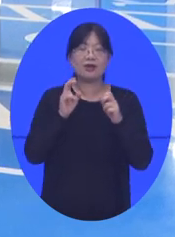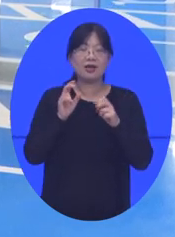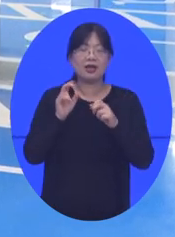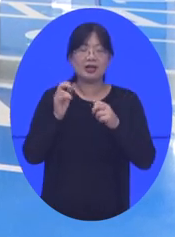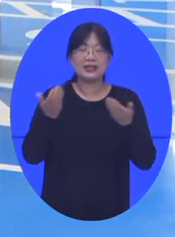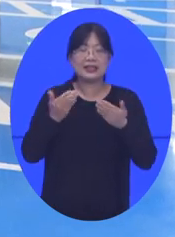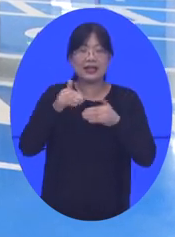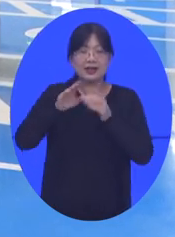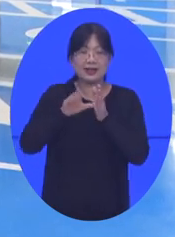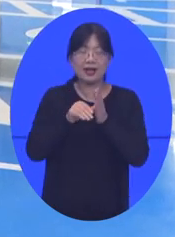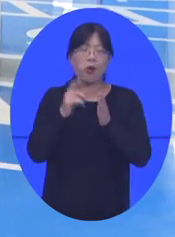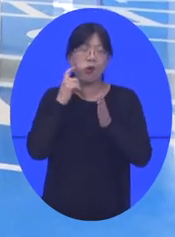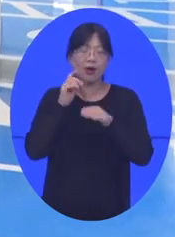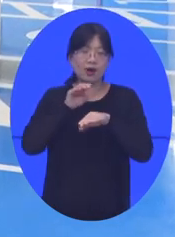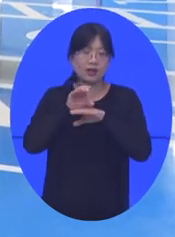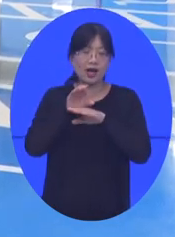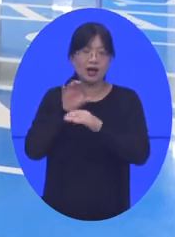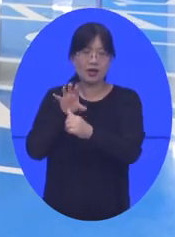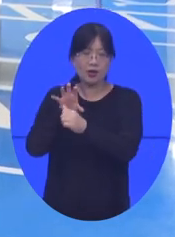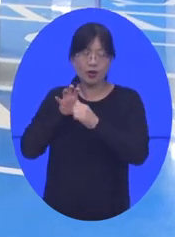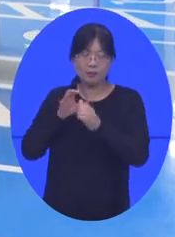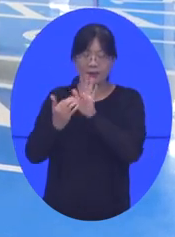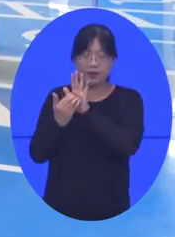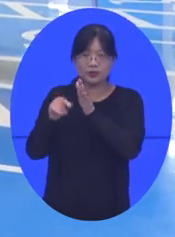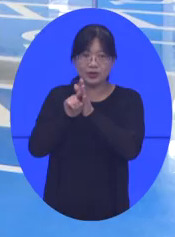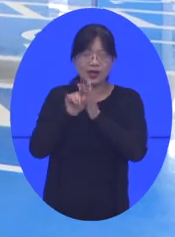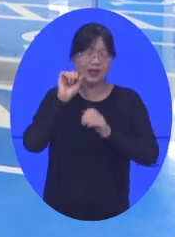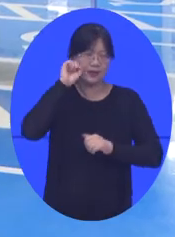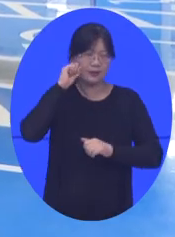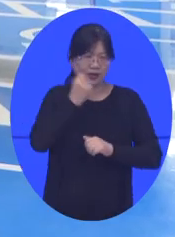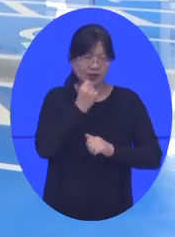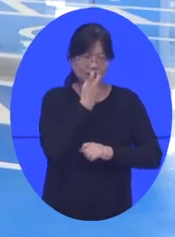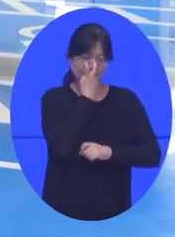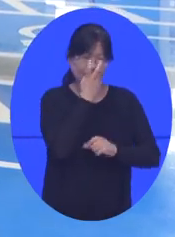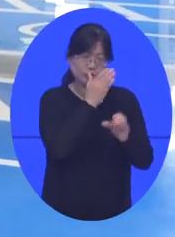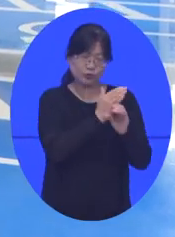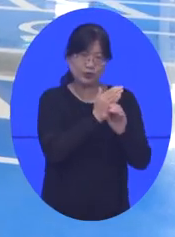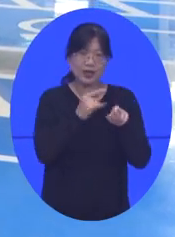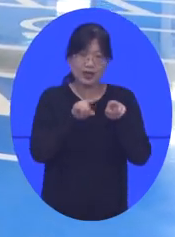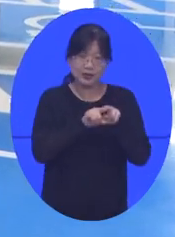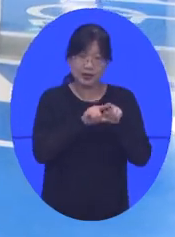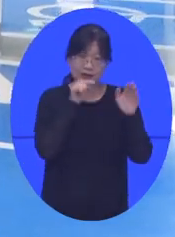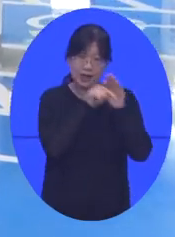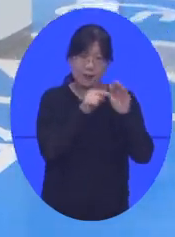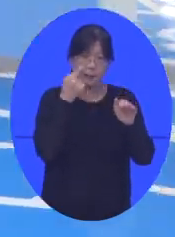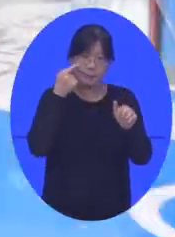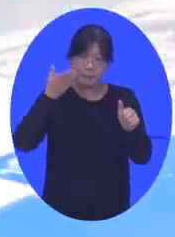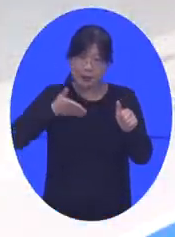이용하는 것을 막기 위해 주로 이른 새벽에 이렇게 단속을 하는데요. 단속 현장으로 같이 가보겠습니다.